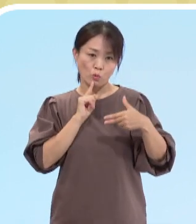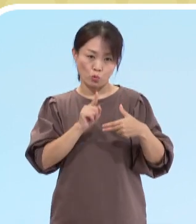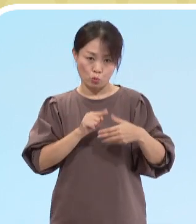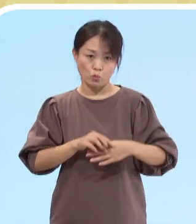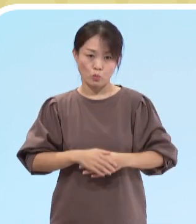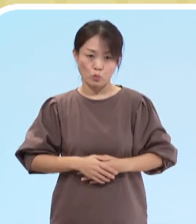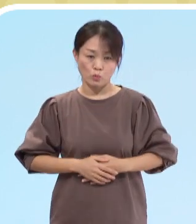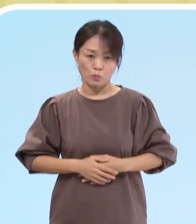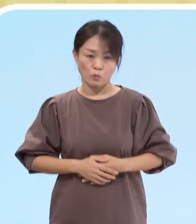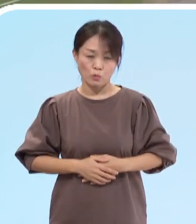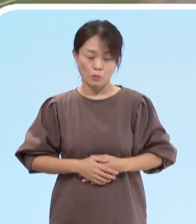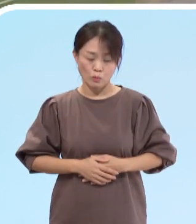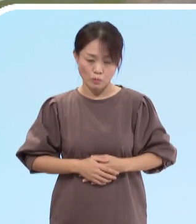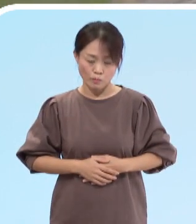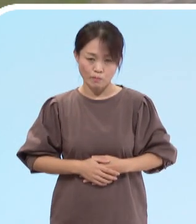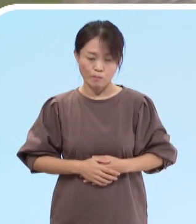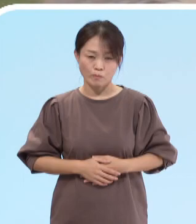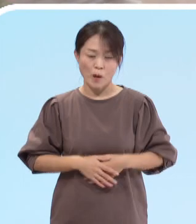言うんです。